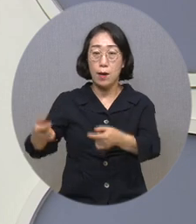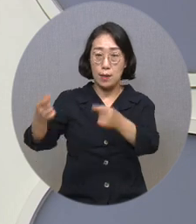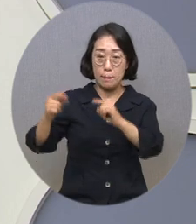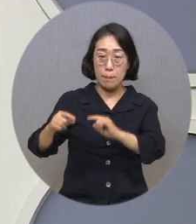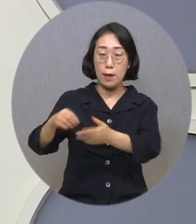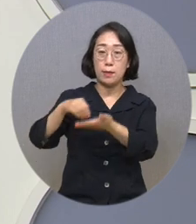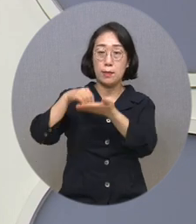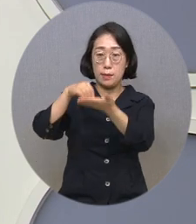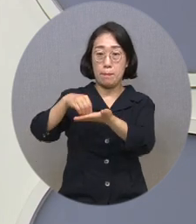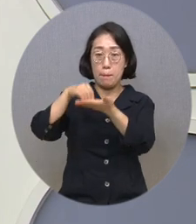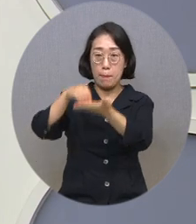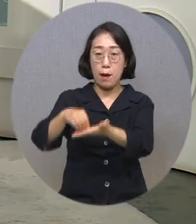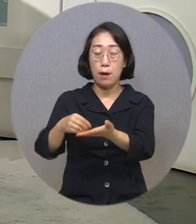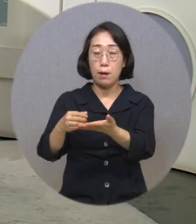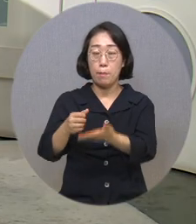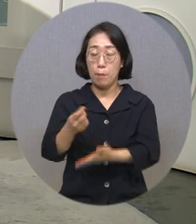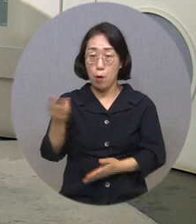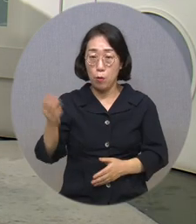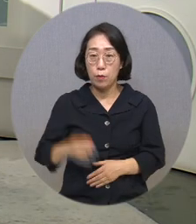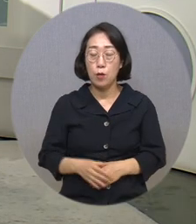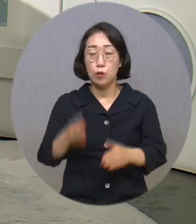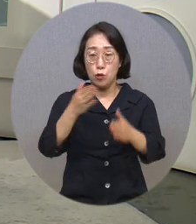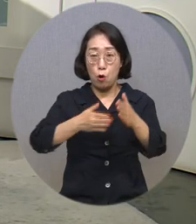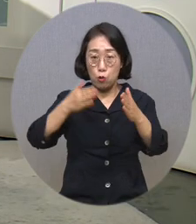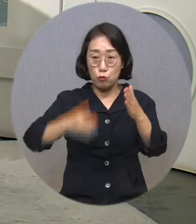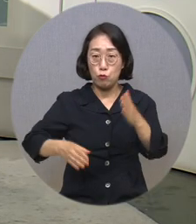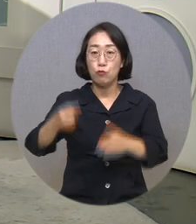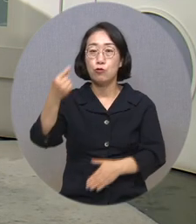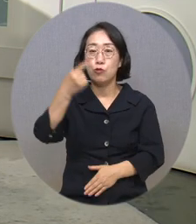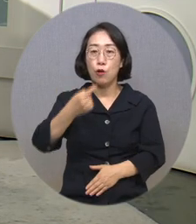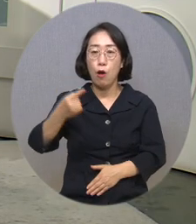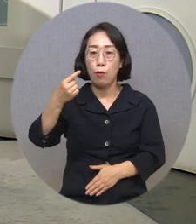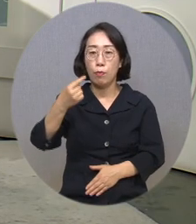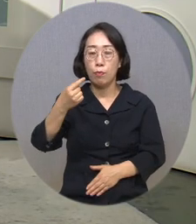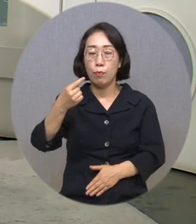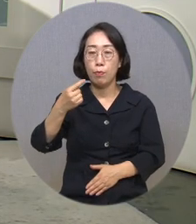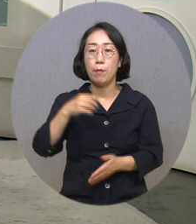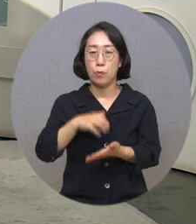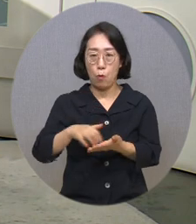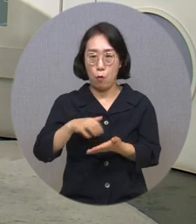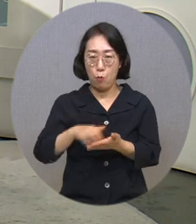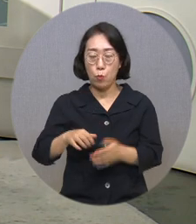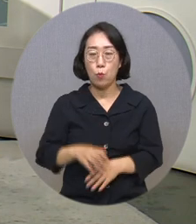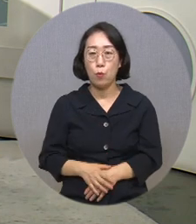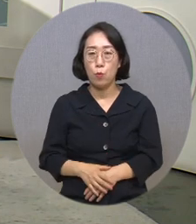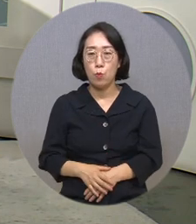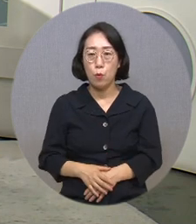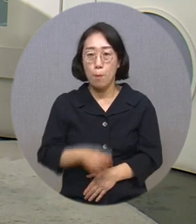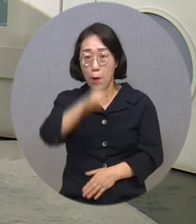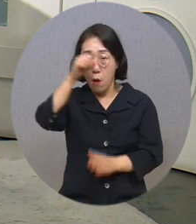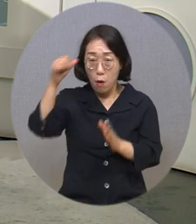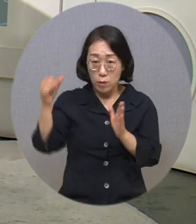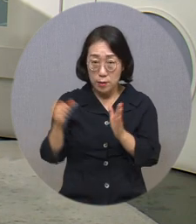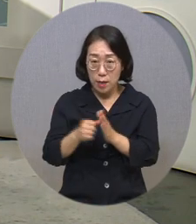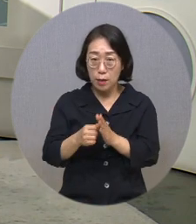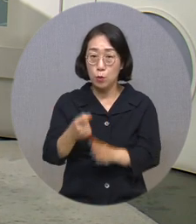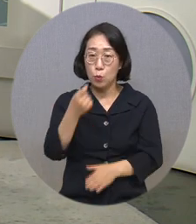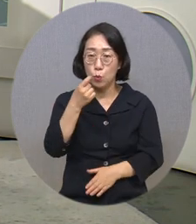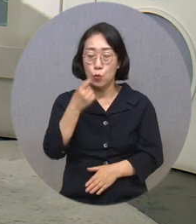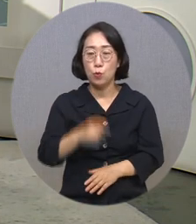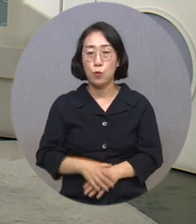예, 정규 학생들은 한 천여 명 정도 네. 되고 그다음에 이제 평생교육원이라든지